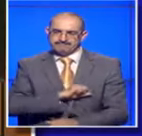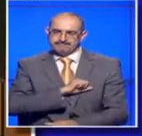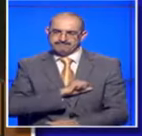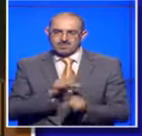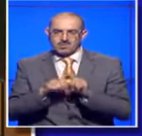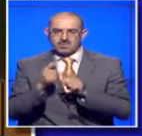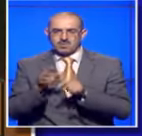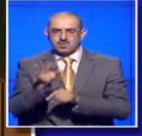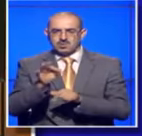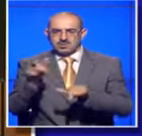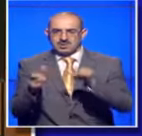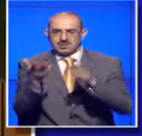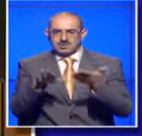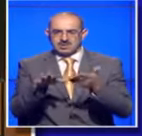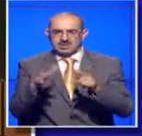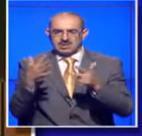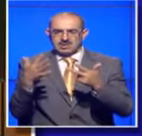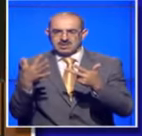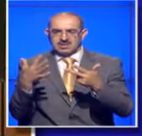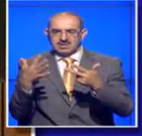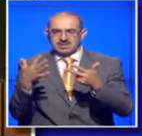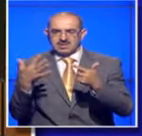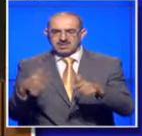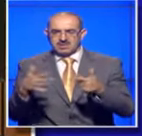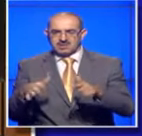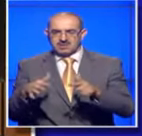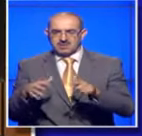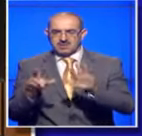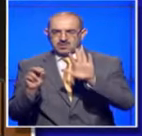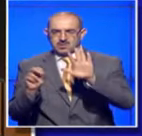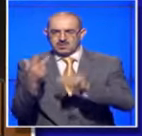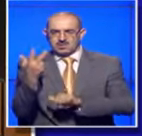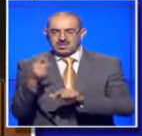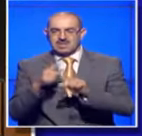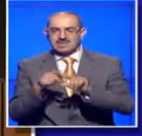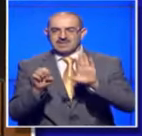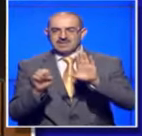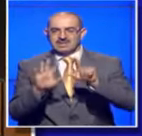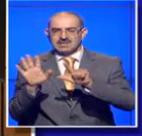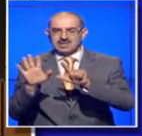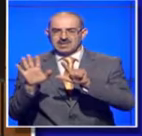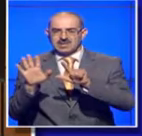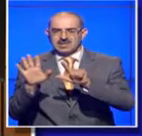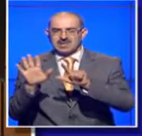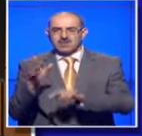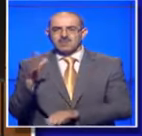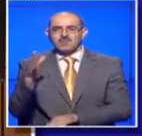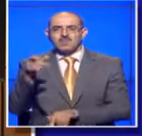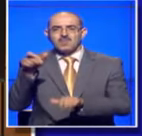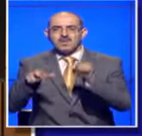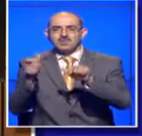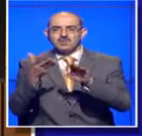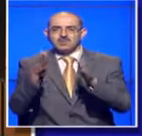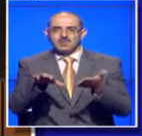الإجمالي للوفيات 732 حالة. 75% من الحالات